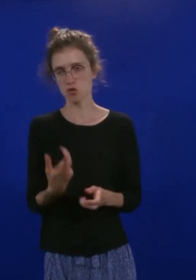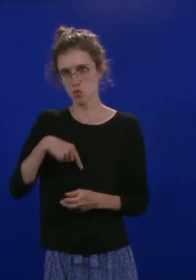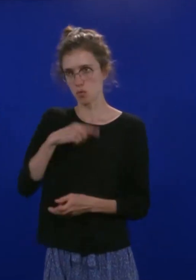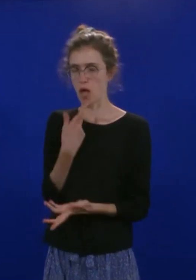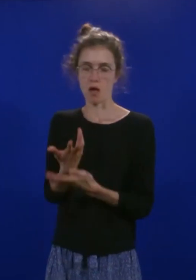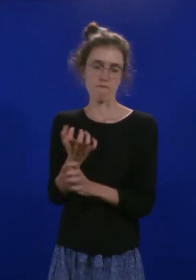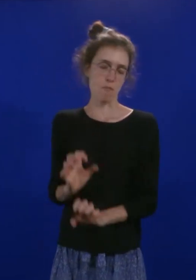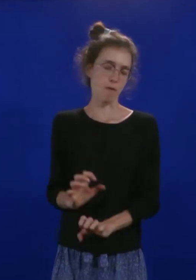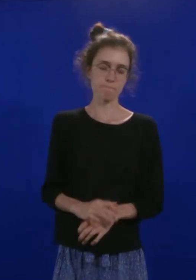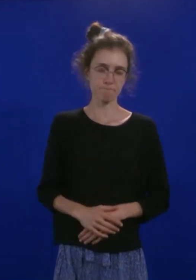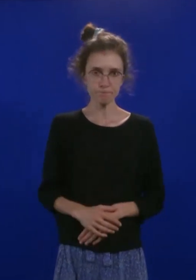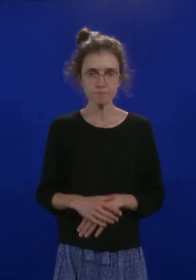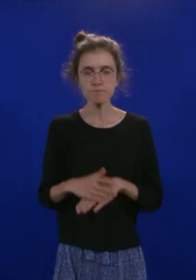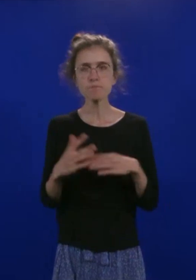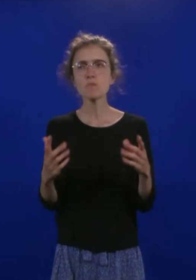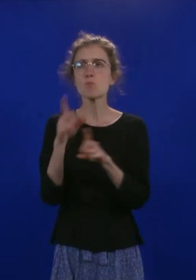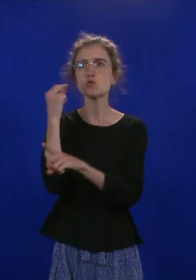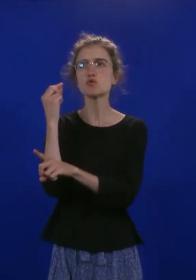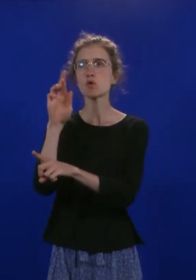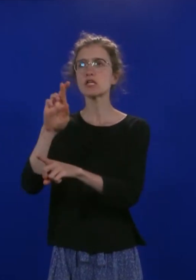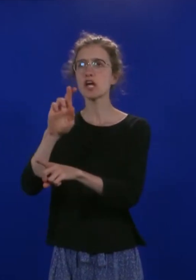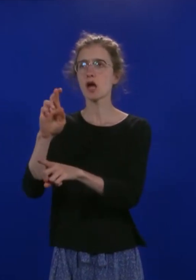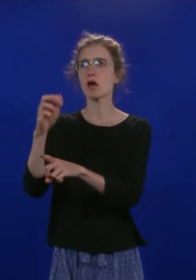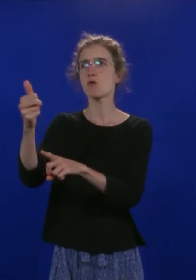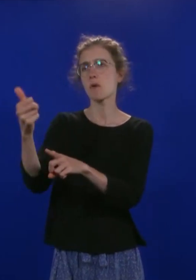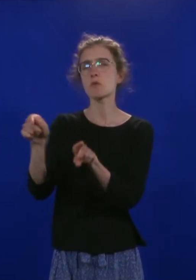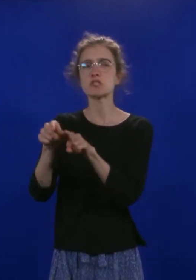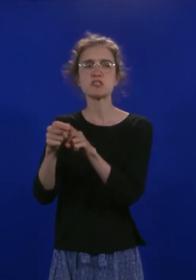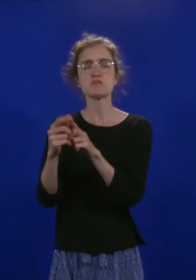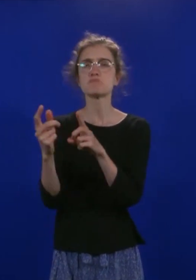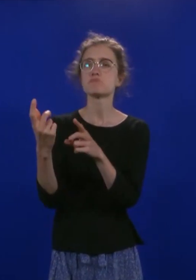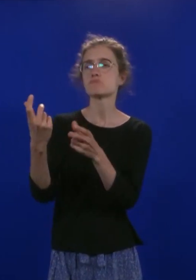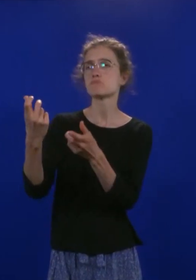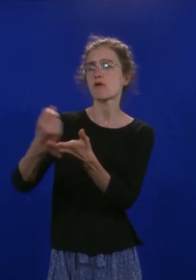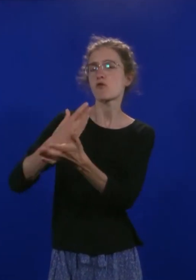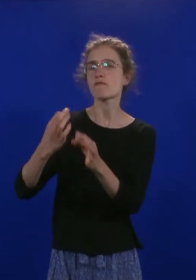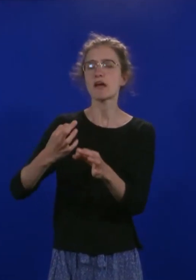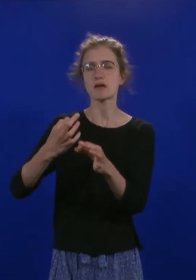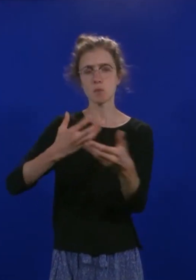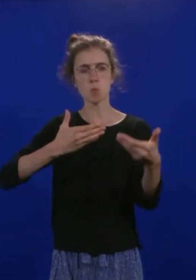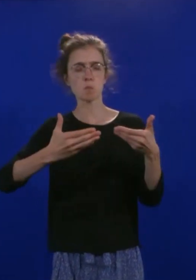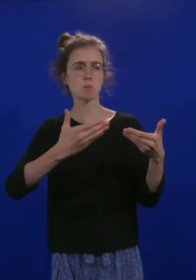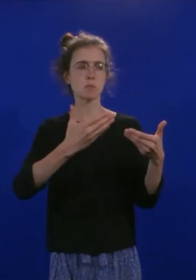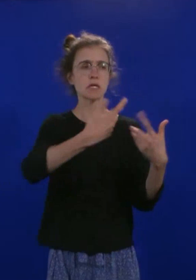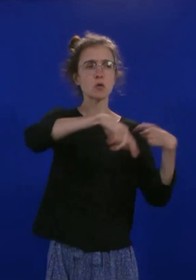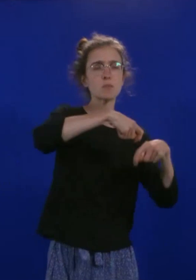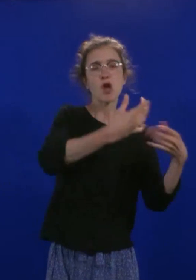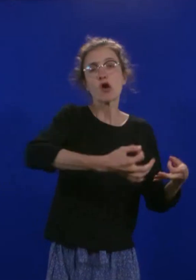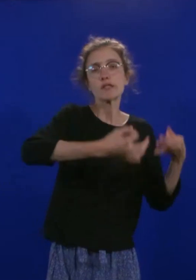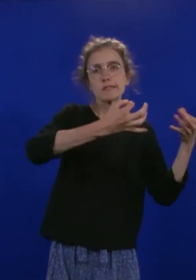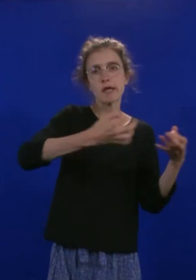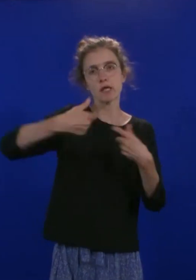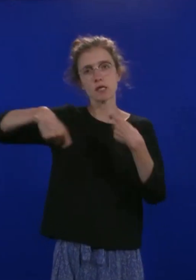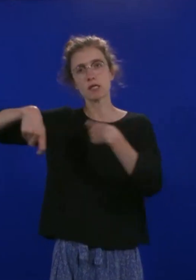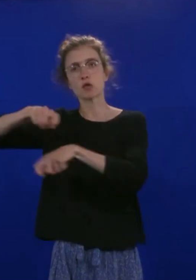fait l'opposition que vous avez formulée entre l'économie dite ordinaire et l'économie sociale et solidaire. Vous savez très bien